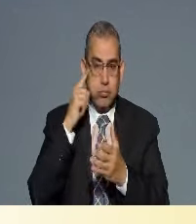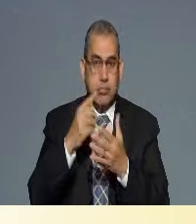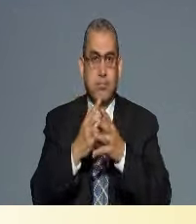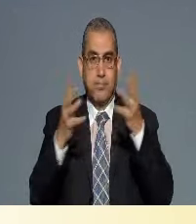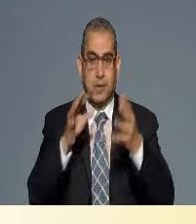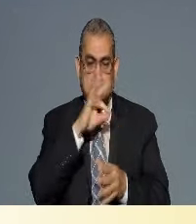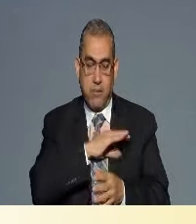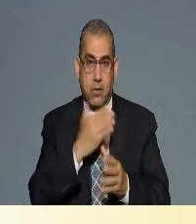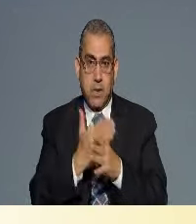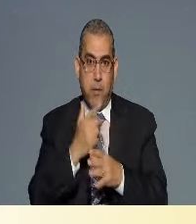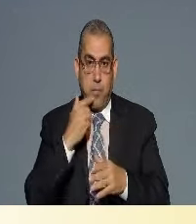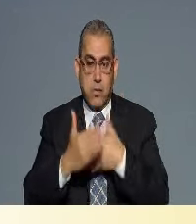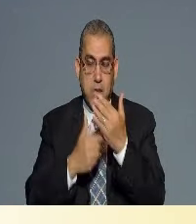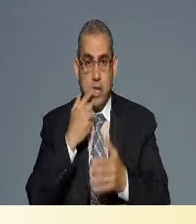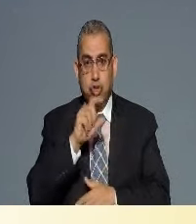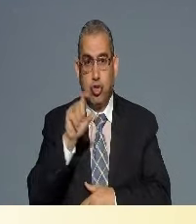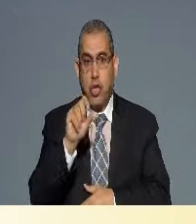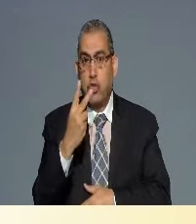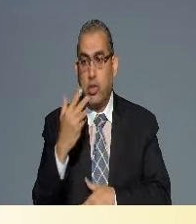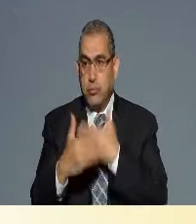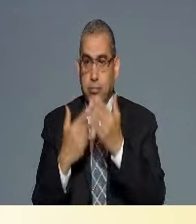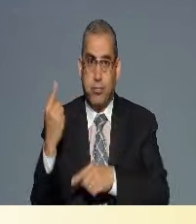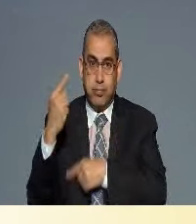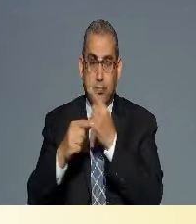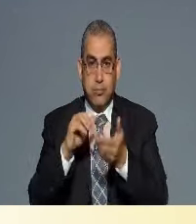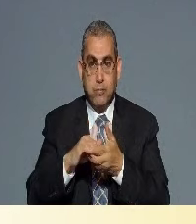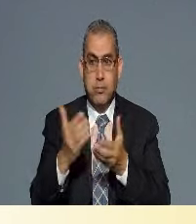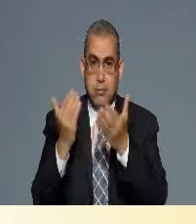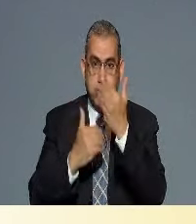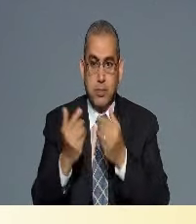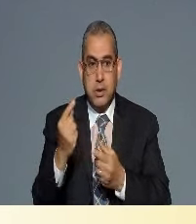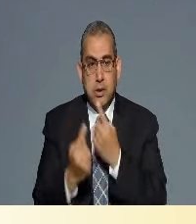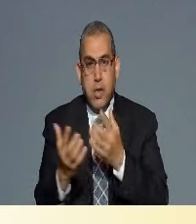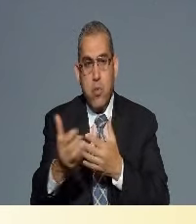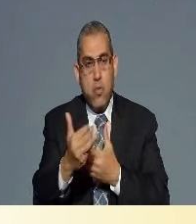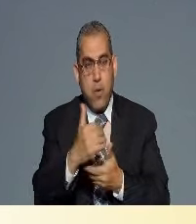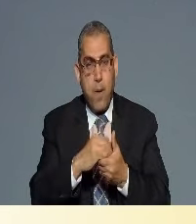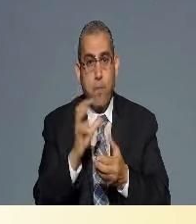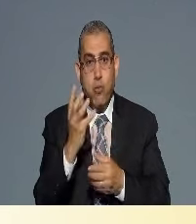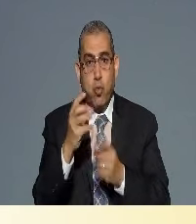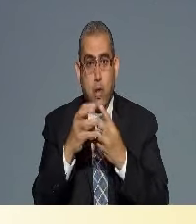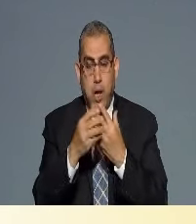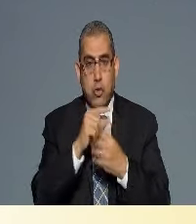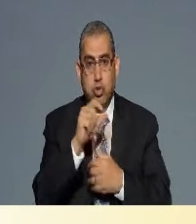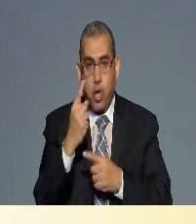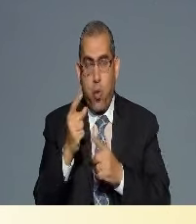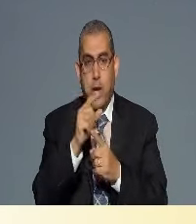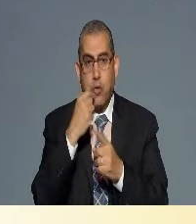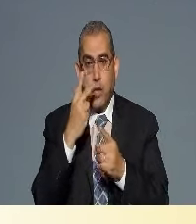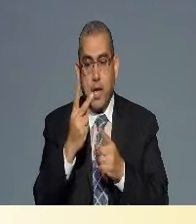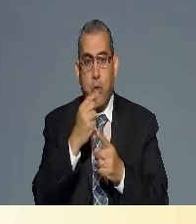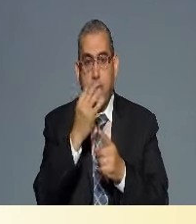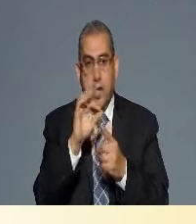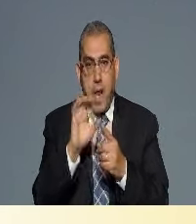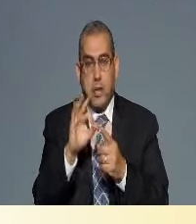منه على مدار ال 12 شهر، ليه علاقة بتوقيتات الحصاد. عندنا البرتقان حصاد يناير وفبراير ومارس وإبريل،